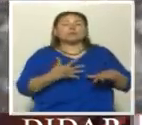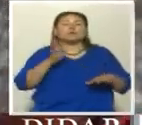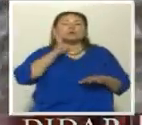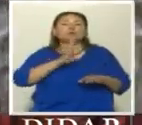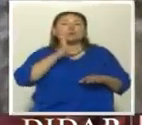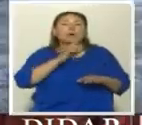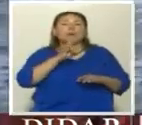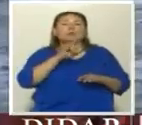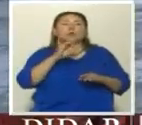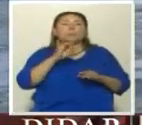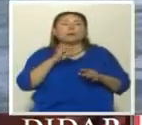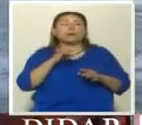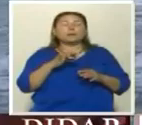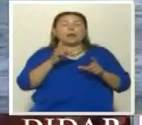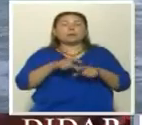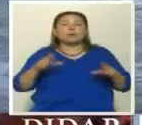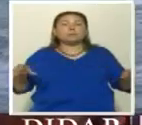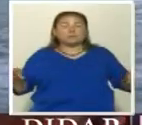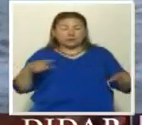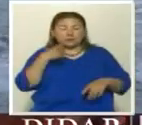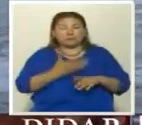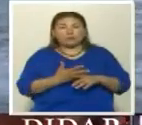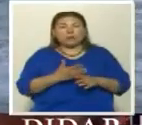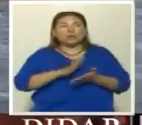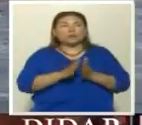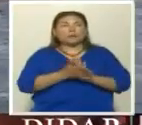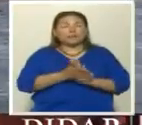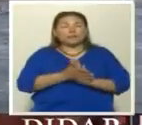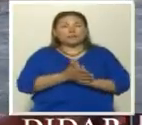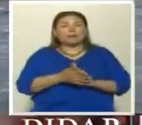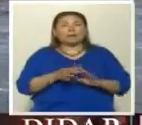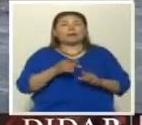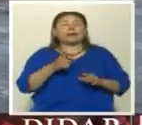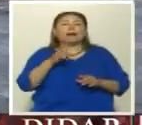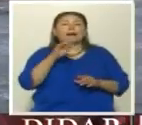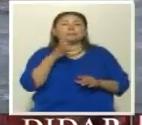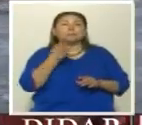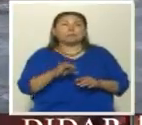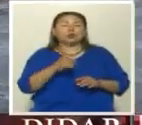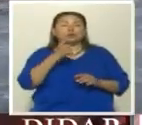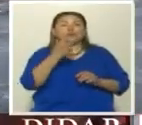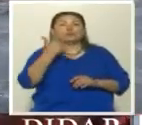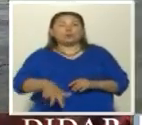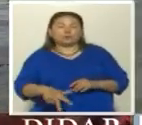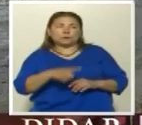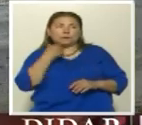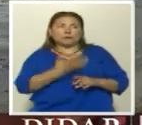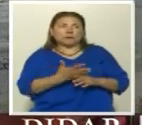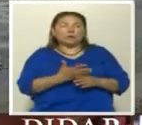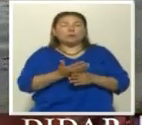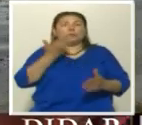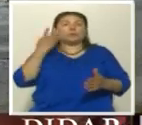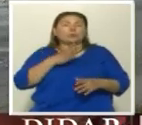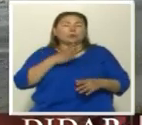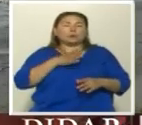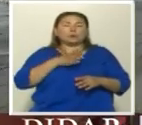таяздануына антропогендік, яғни адамдардың сәрекетінен болып жатқан жағдайларда әсер етуде. Каспийге шамамен 130 өзен келіп құяды. Бұрын